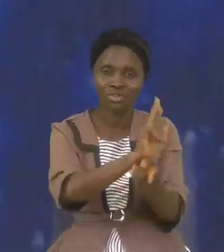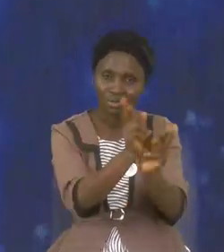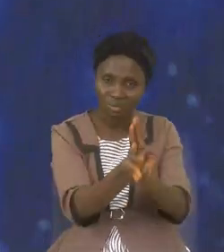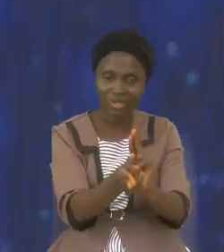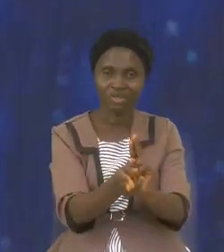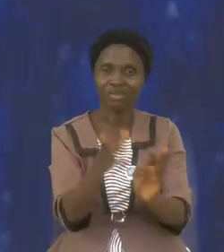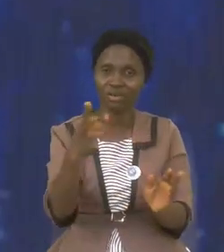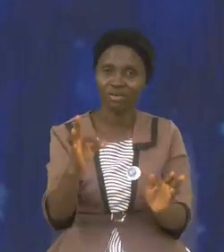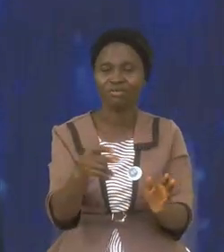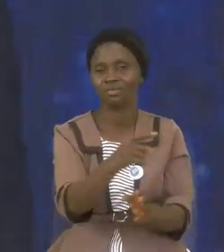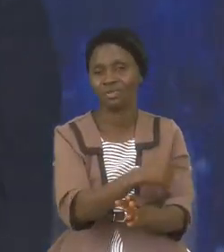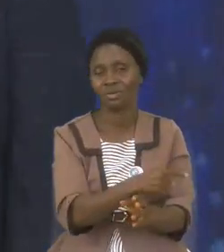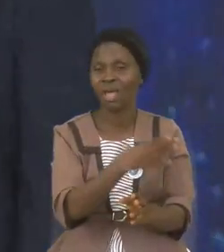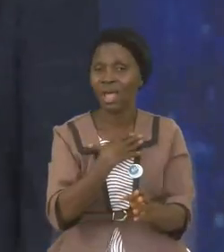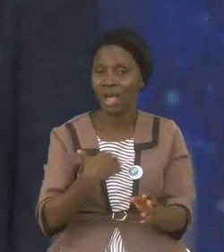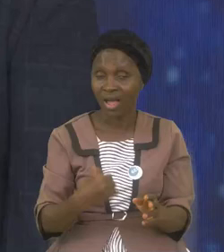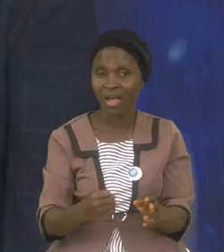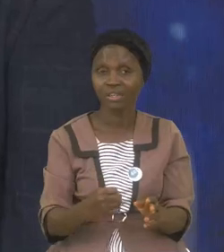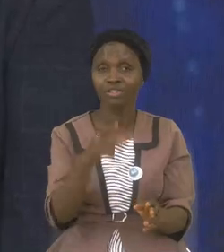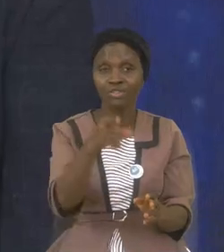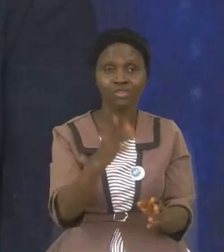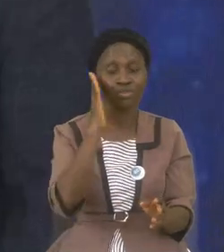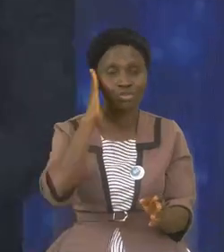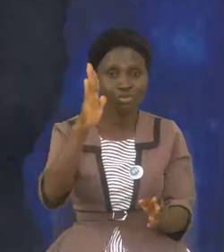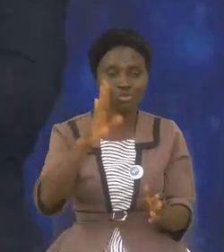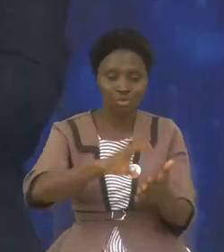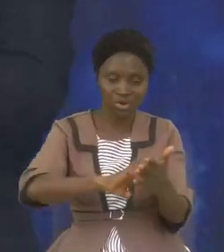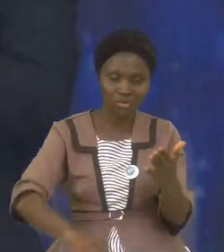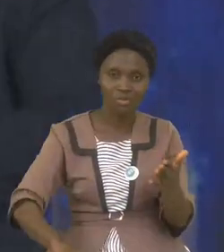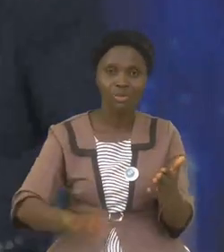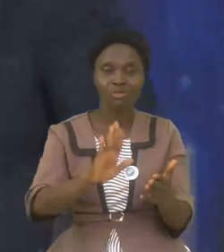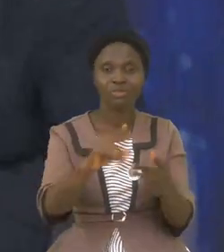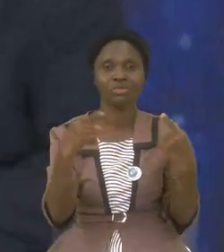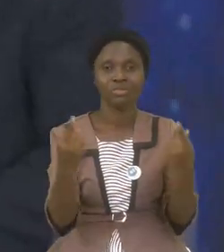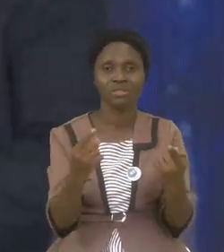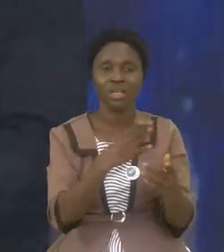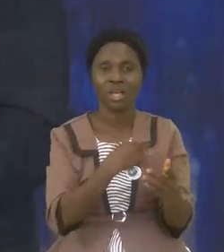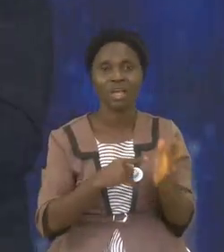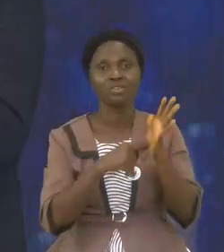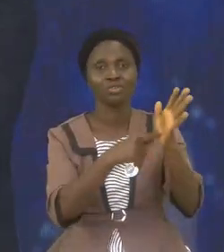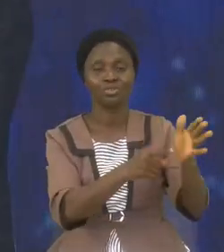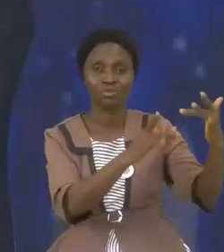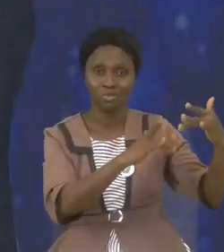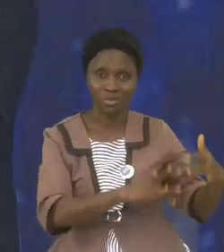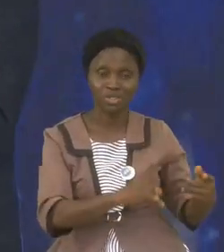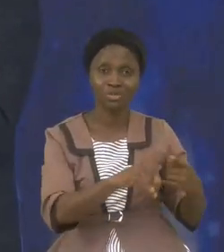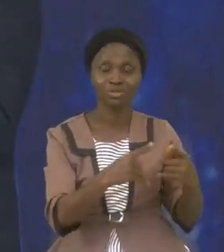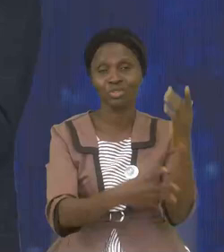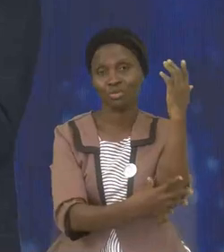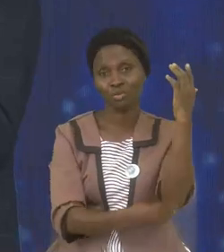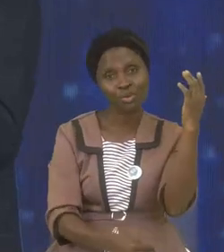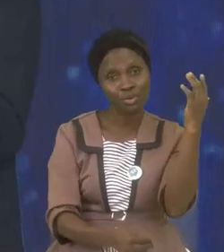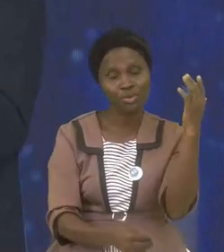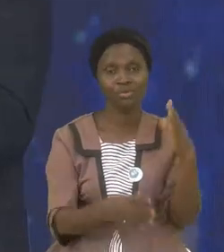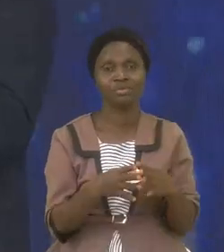comme tu ne condamnes personne sur terre, tu dois t'en repentir. Et puis, tu vas